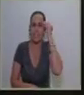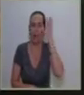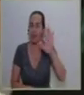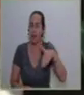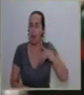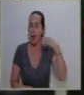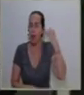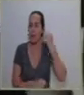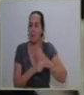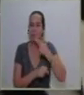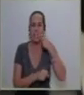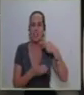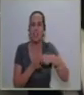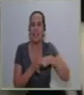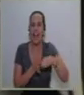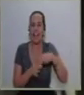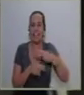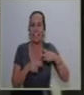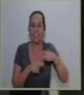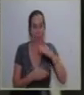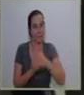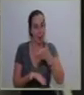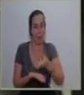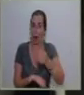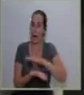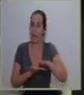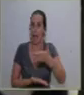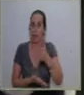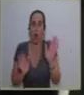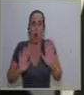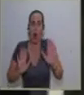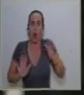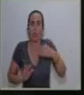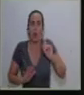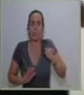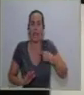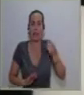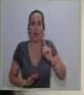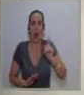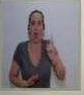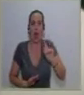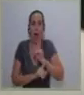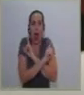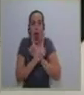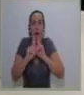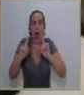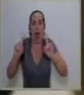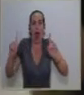גם למדתי להיות שיננית. אתה כבר פה. כן. בחינם. לא, לא, לא צריך. לא, לא.